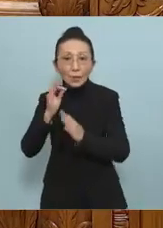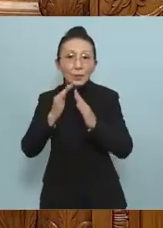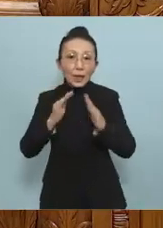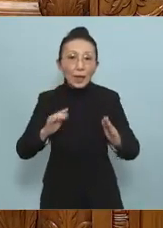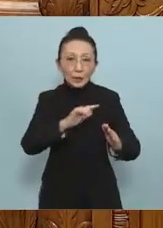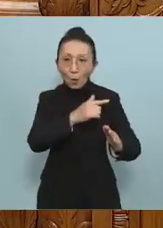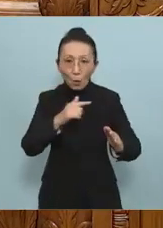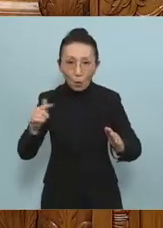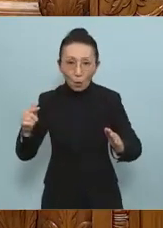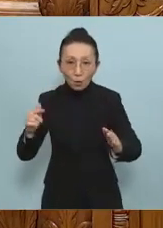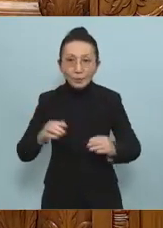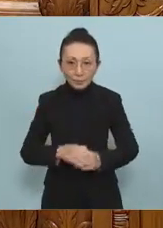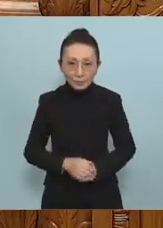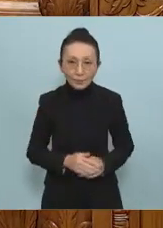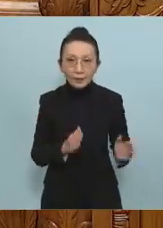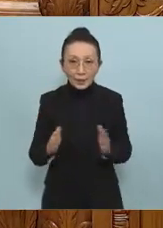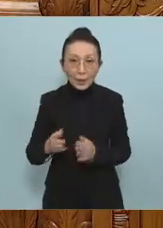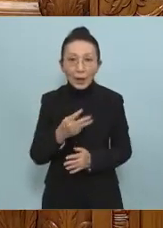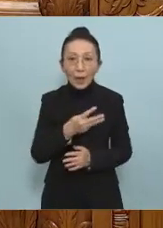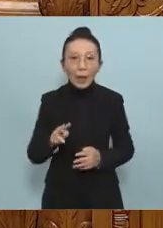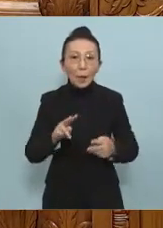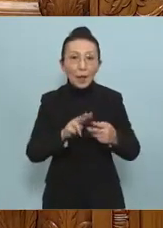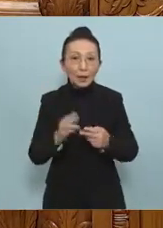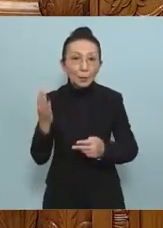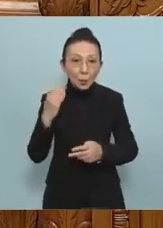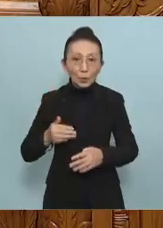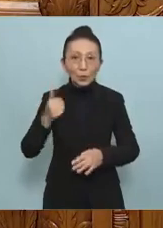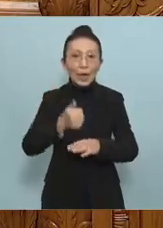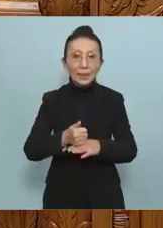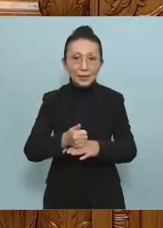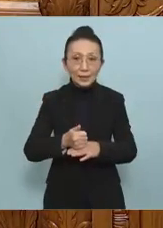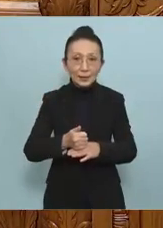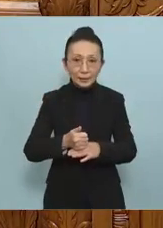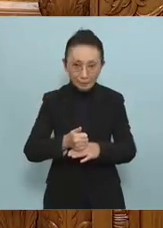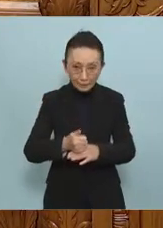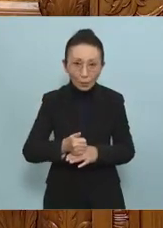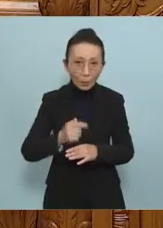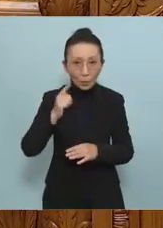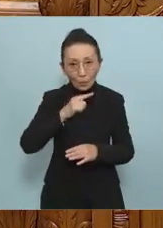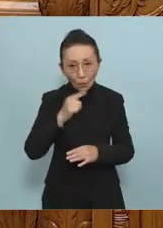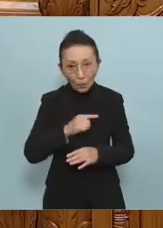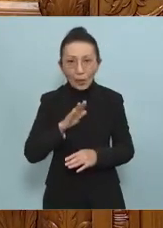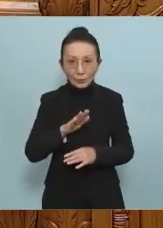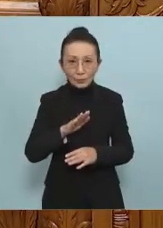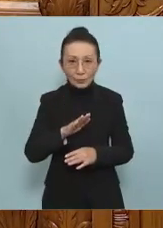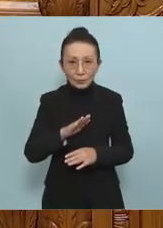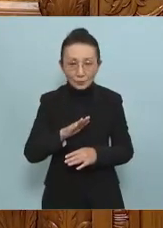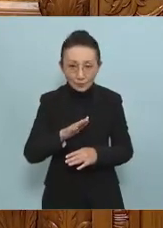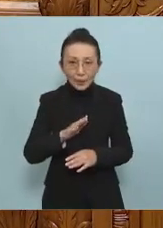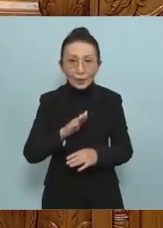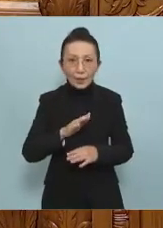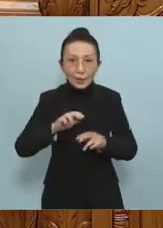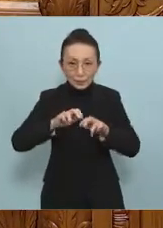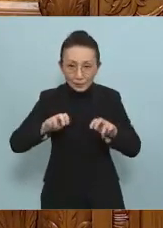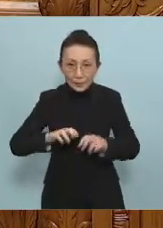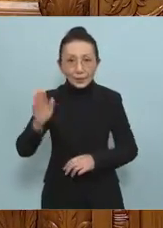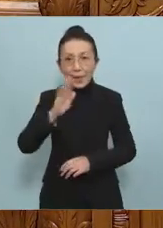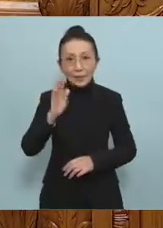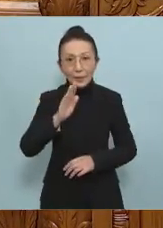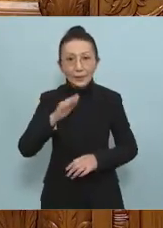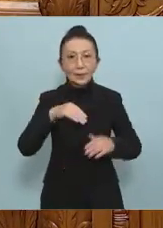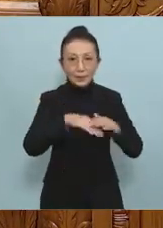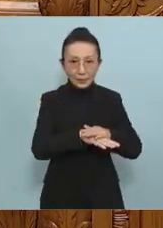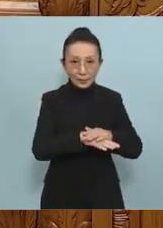臣による広島での選挙買収、いずれも真相解明に蓋をし、辺野古新基地建設では、国